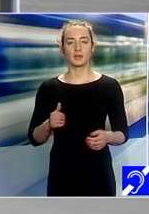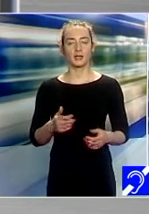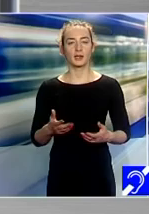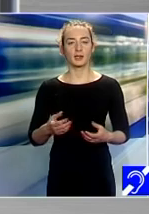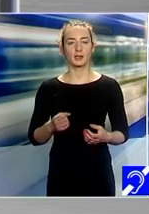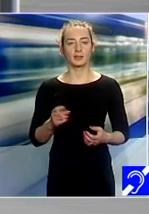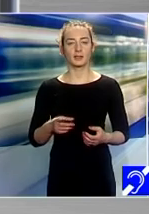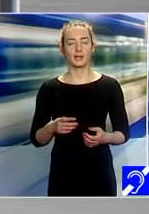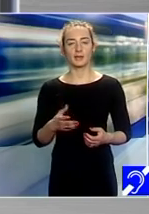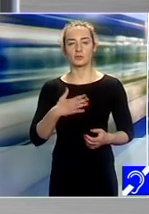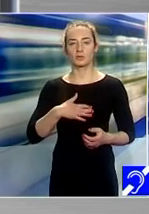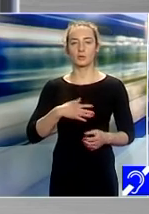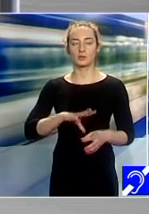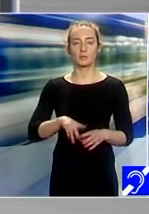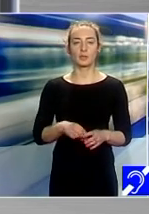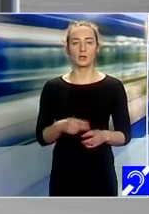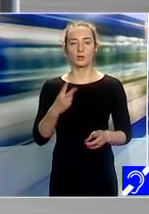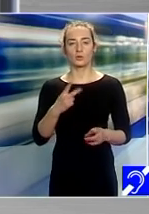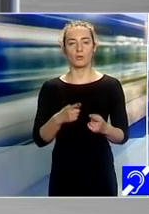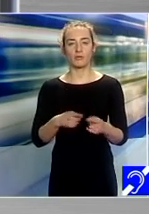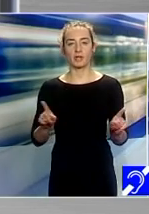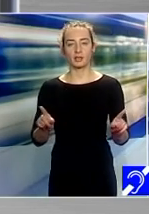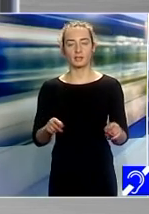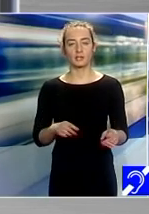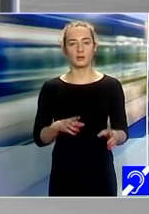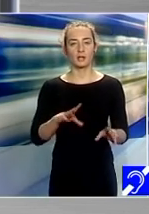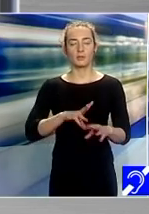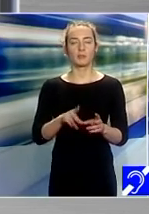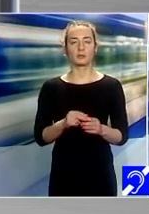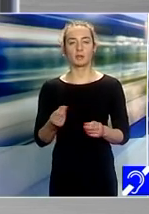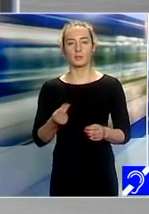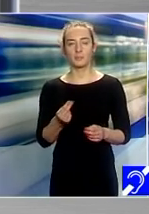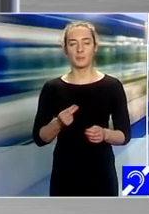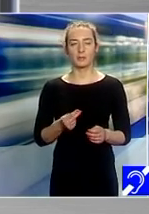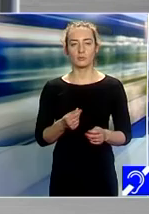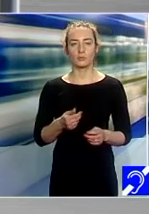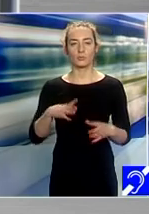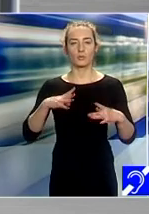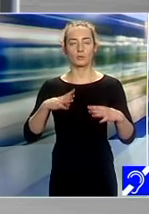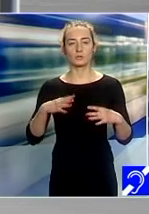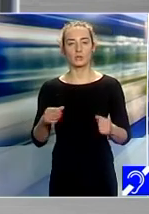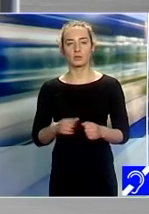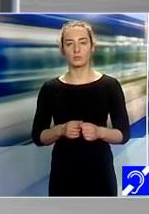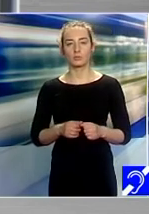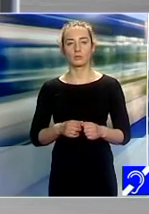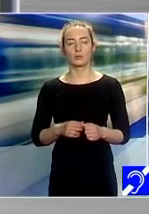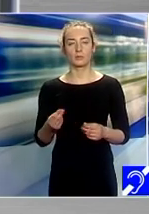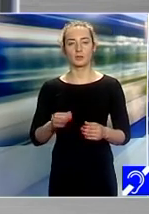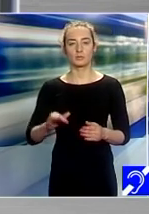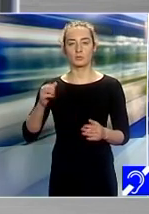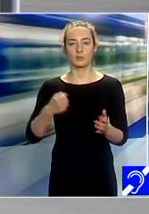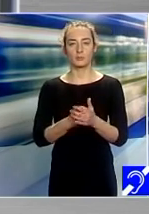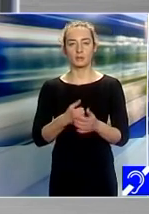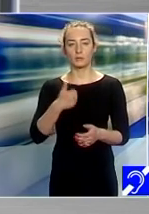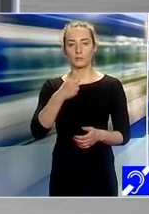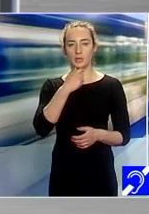care o are părintele. Există două variante. Părintele poate să opteze pentru concediu pentru creșterea copilului până la